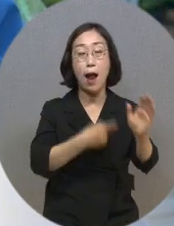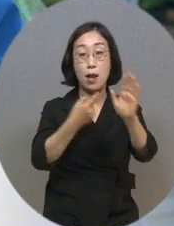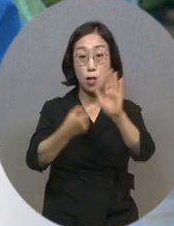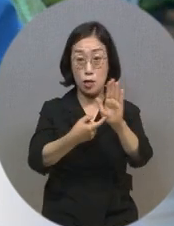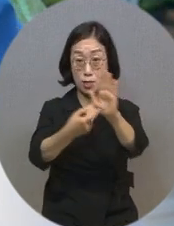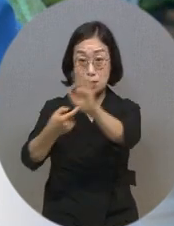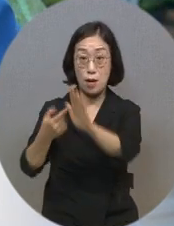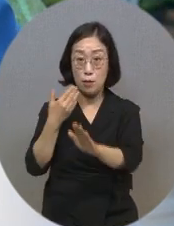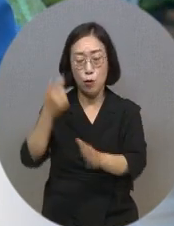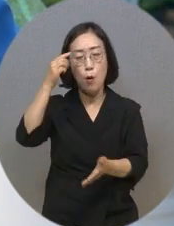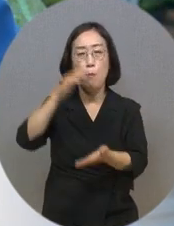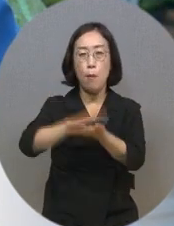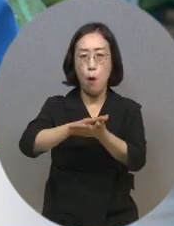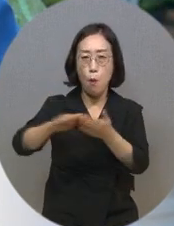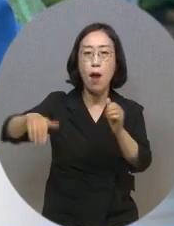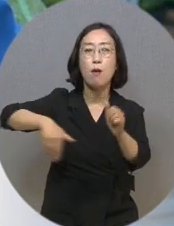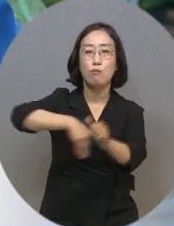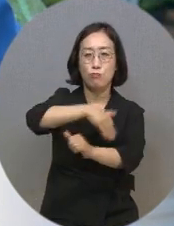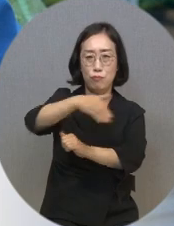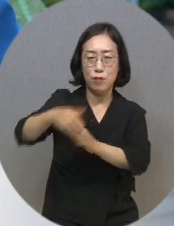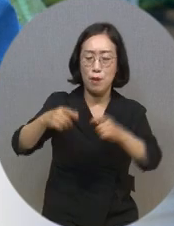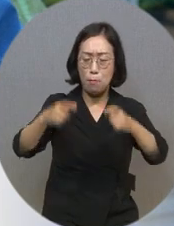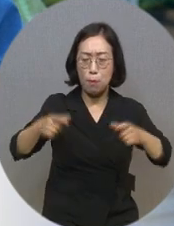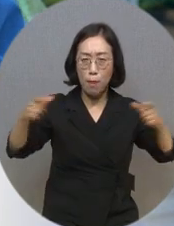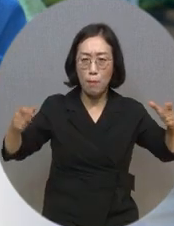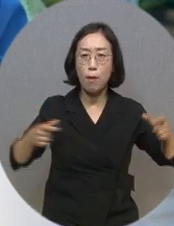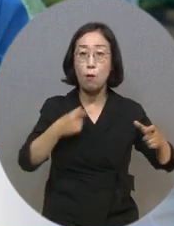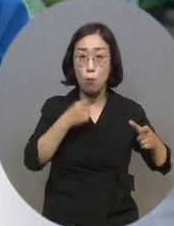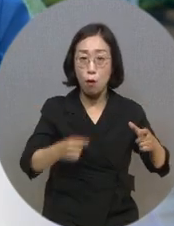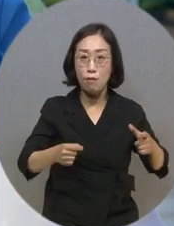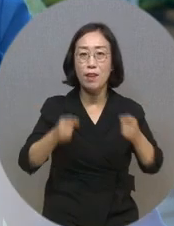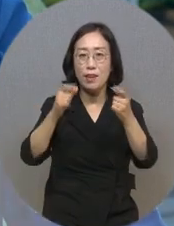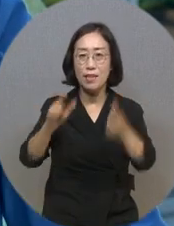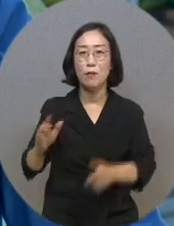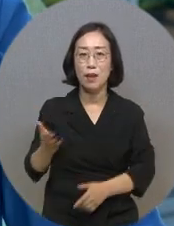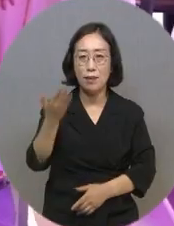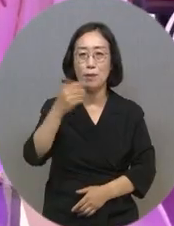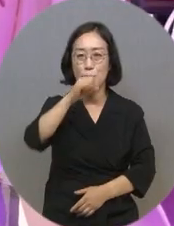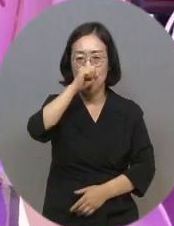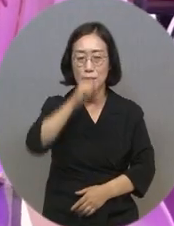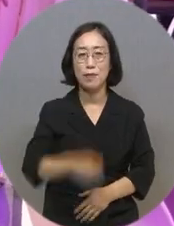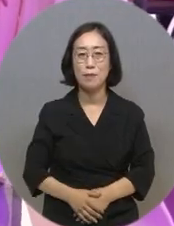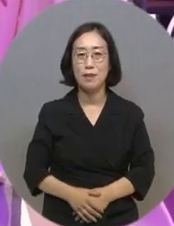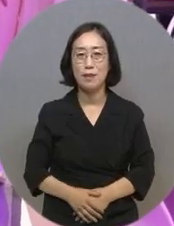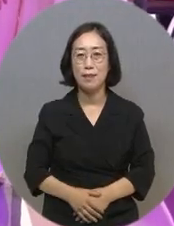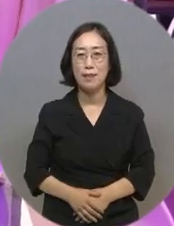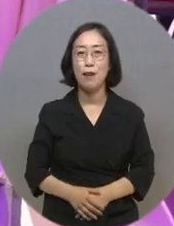그래서 평화의 분위기가 두루두루 더 퍼져 나갈 수 있는 이런 기회가 되었으면 좋겠습니다